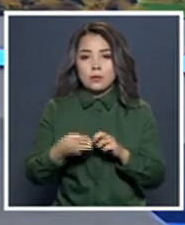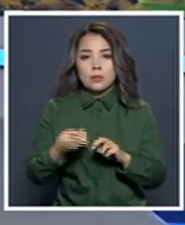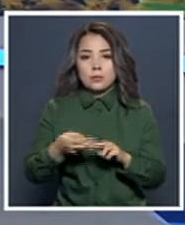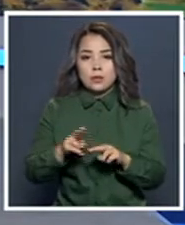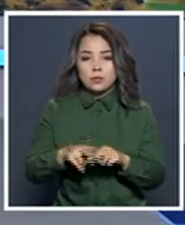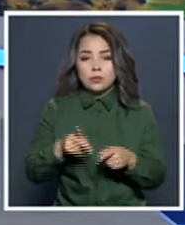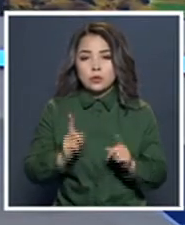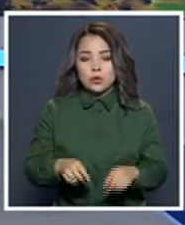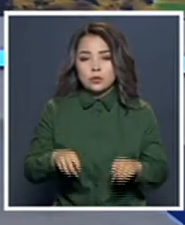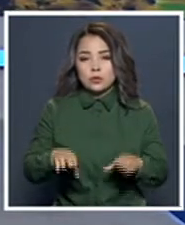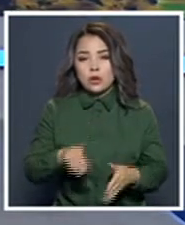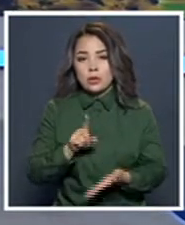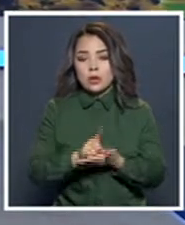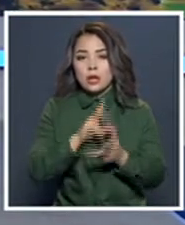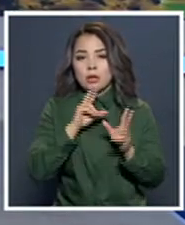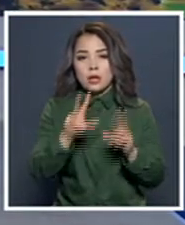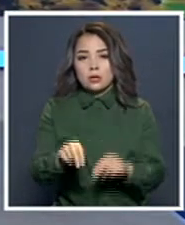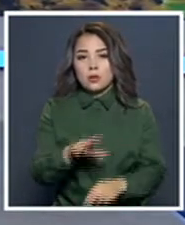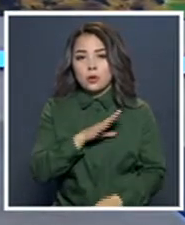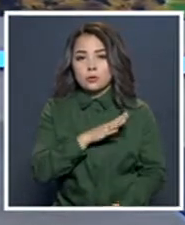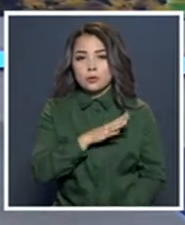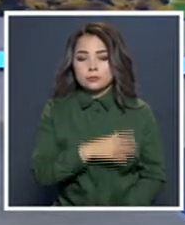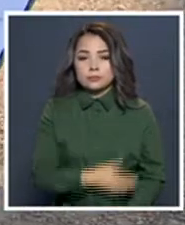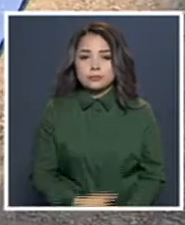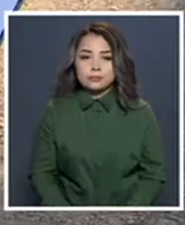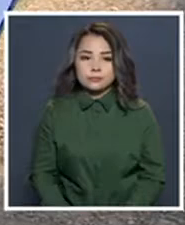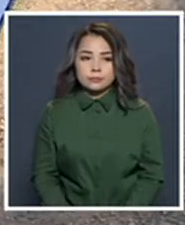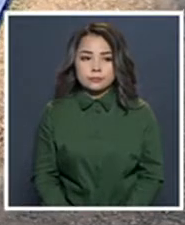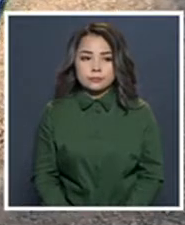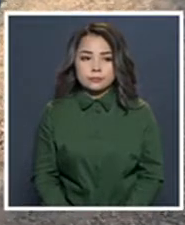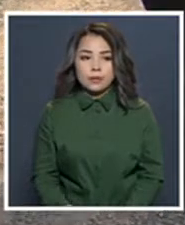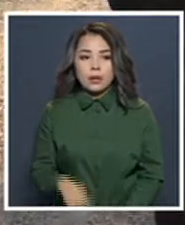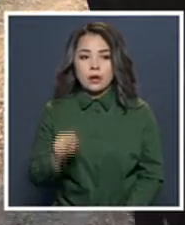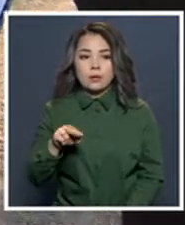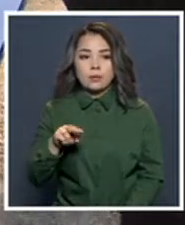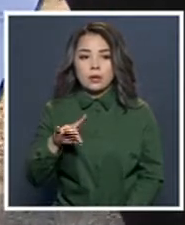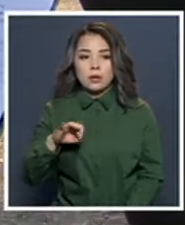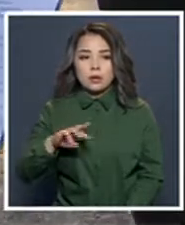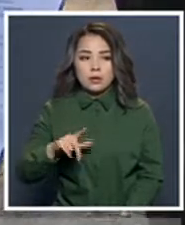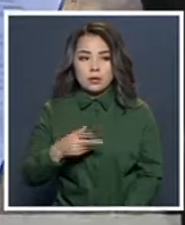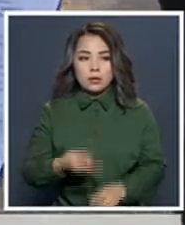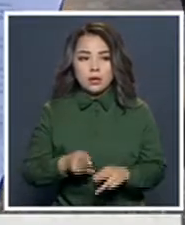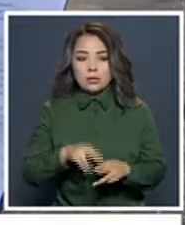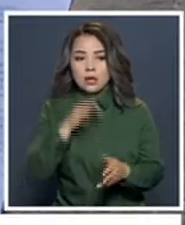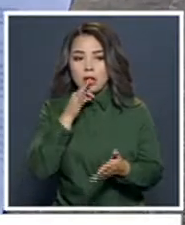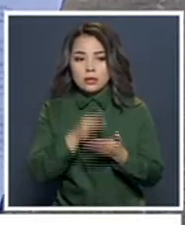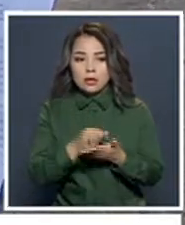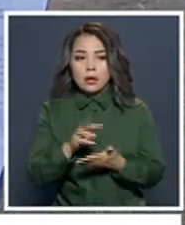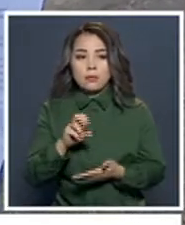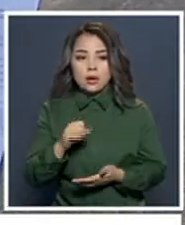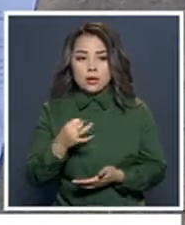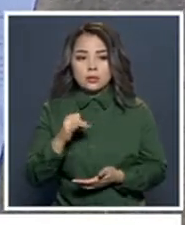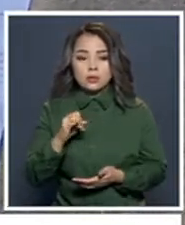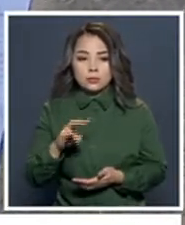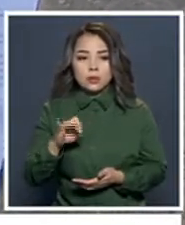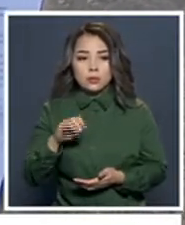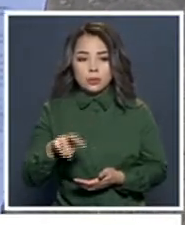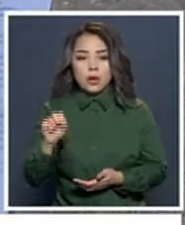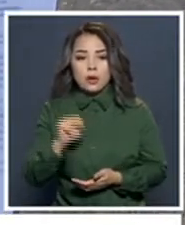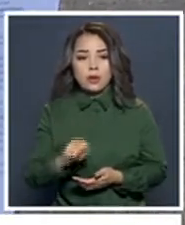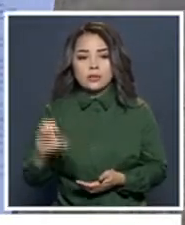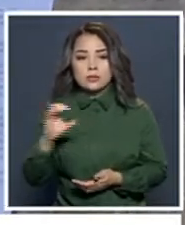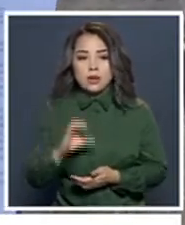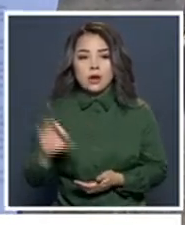дейін шешіледі деп сендірді. Міне апрельде берілген жауап қой бұл, иә? Май, июнь, июль, август,